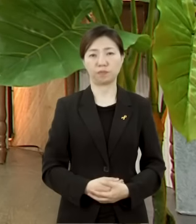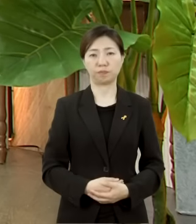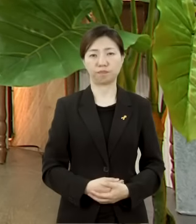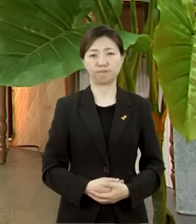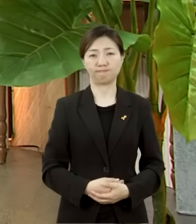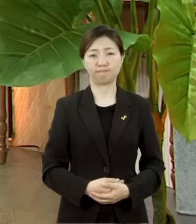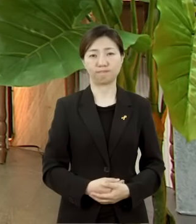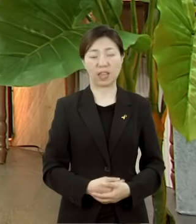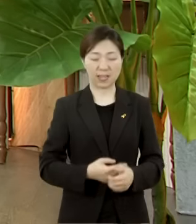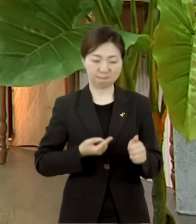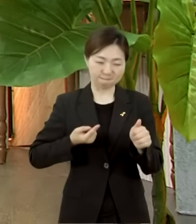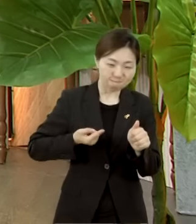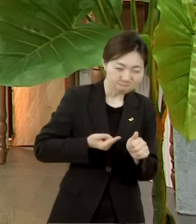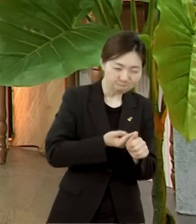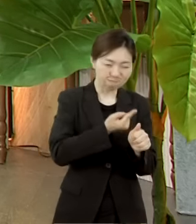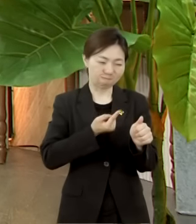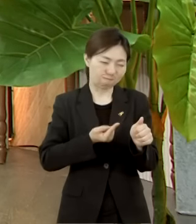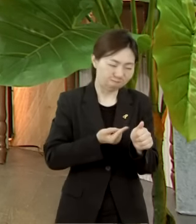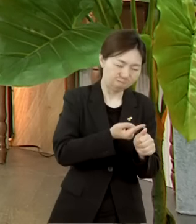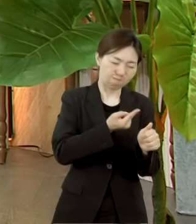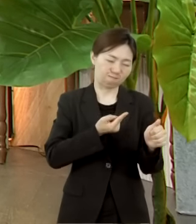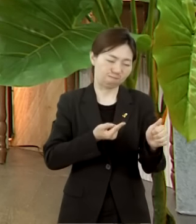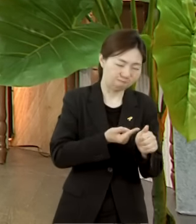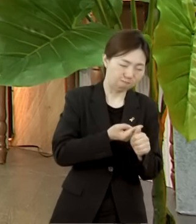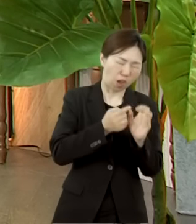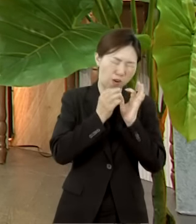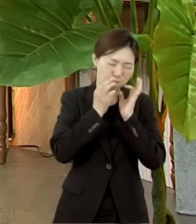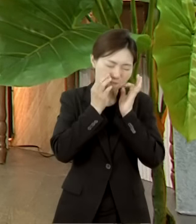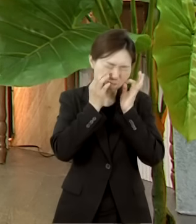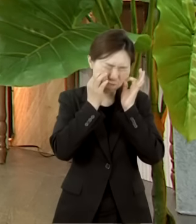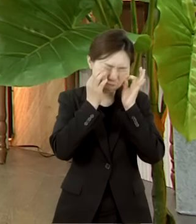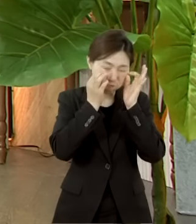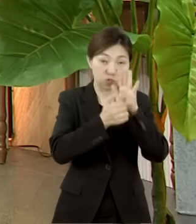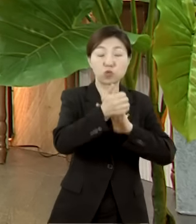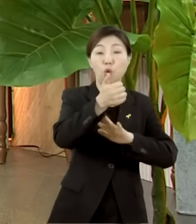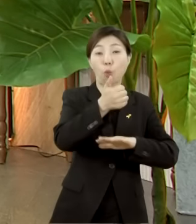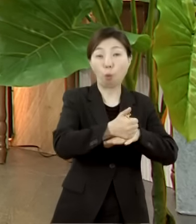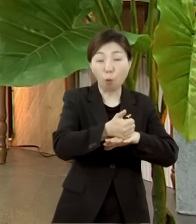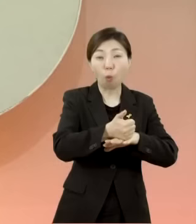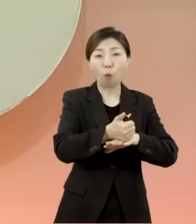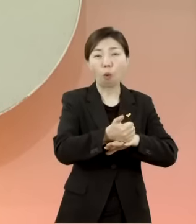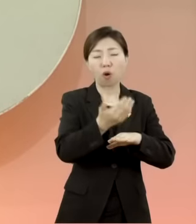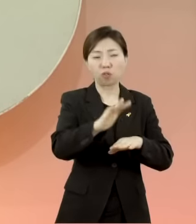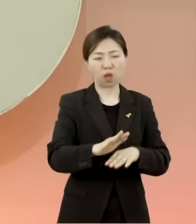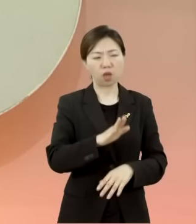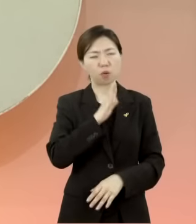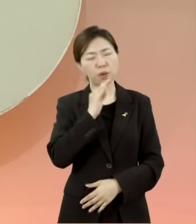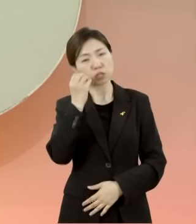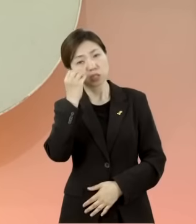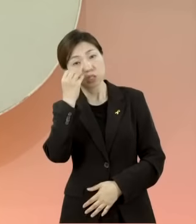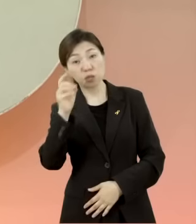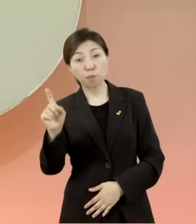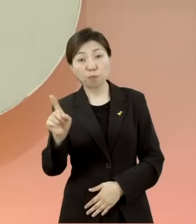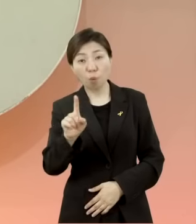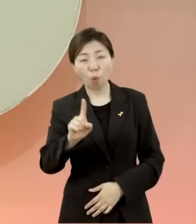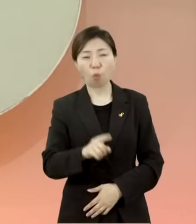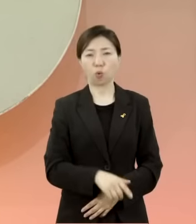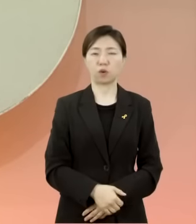이렇게 딱 조각을 했는데 신기한 일이 하나 있더래요